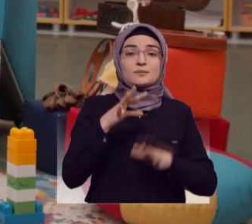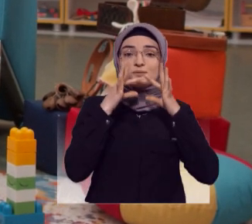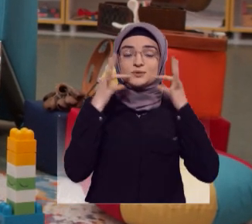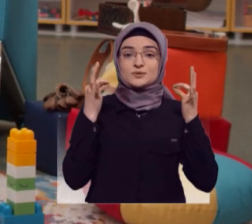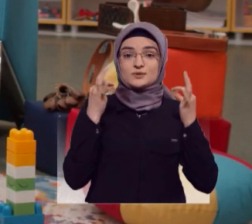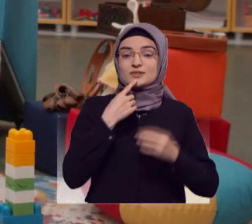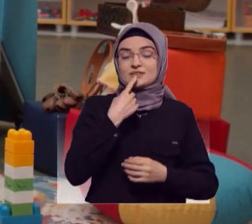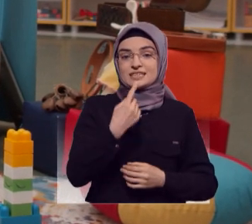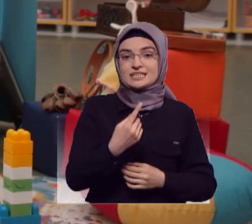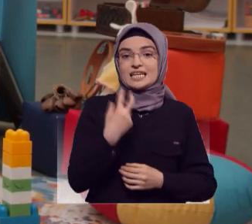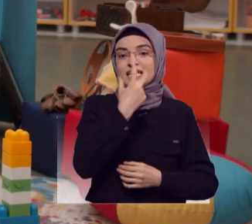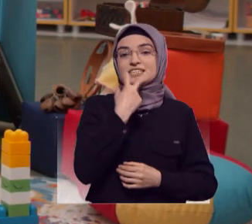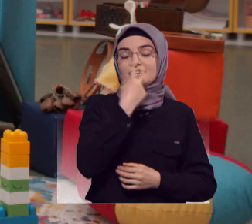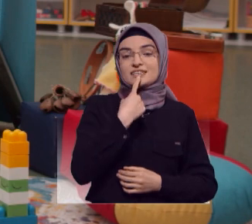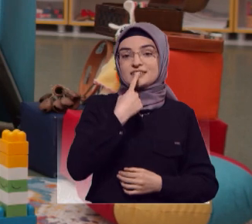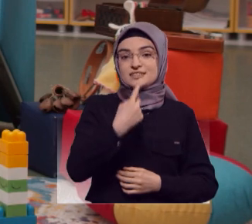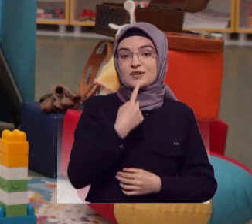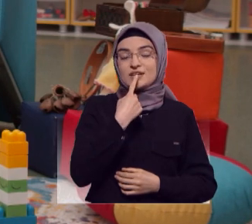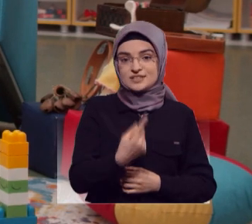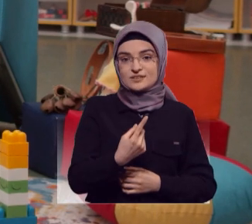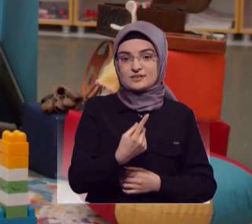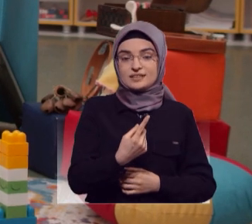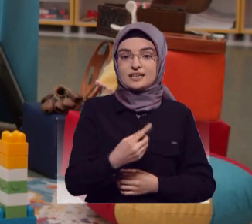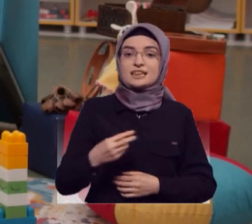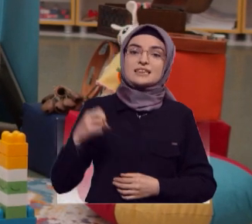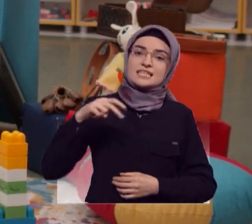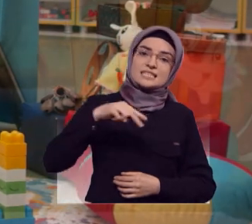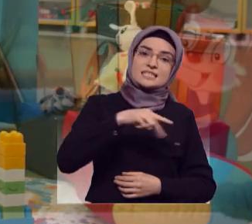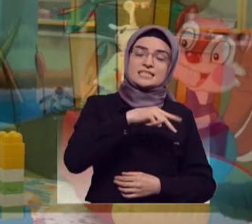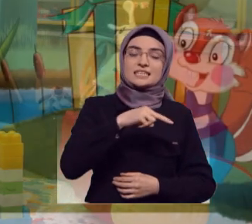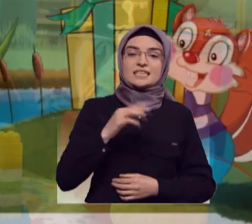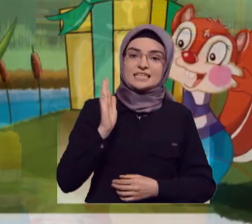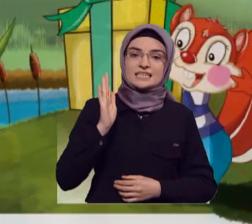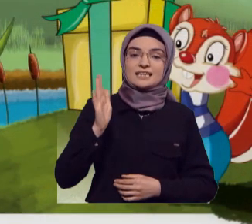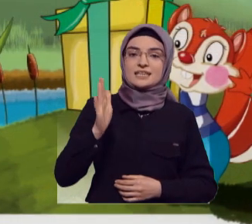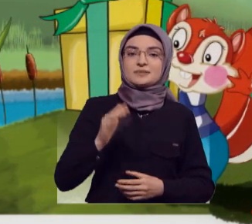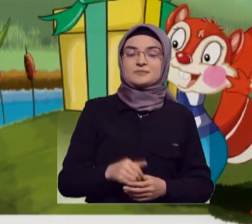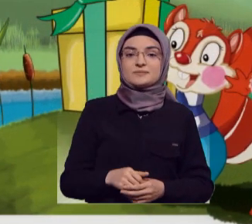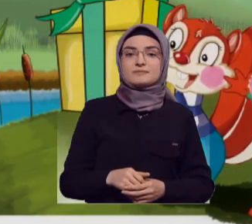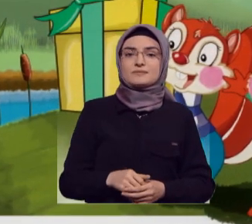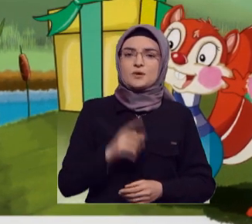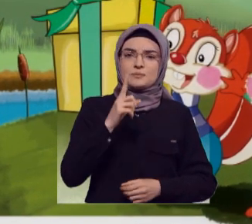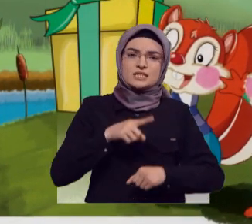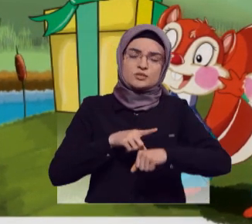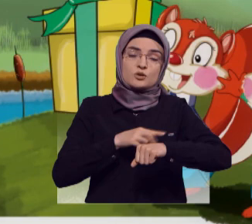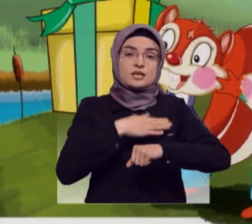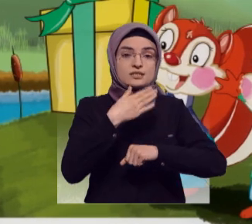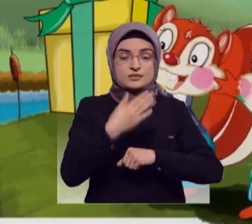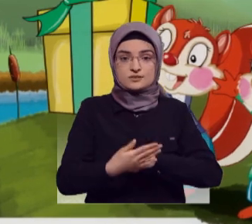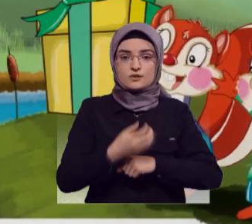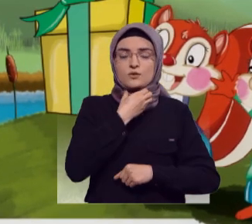bir mutluluktur diye şarkıyı mırıldana mırıldana zıp zıpın yanına ulaştılar. Kısa bir süre